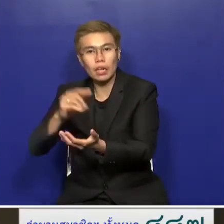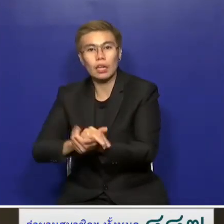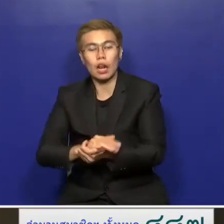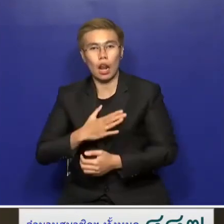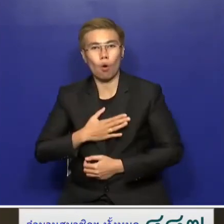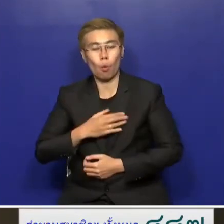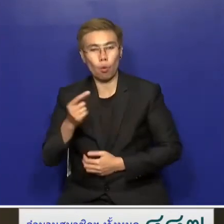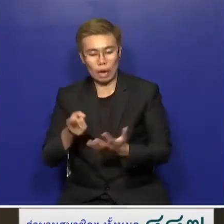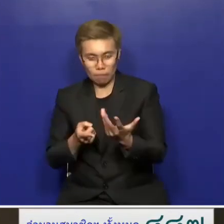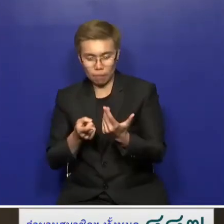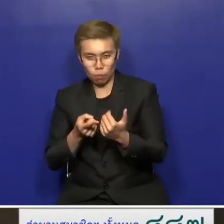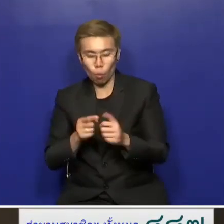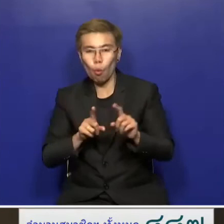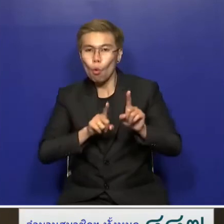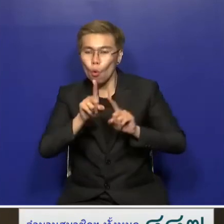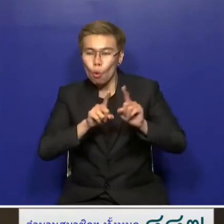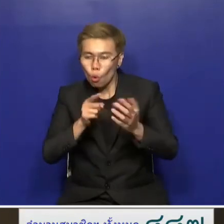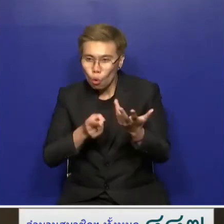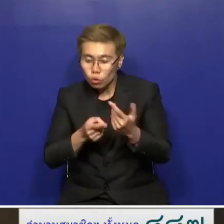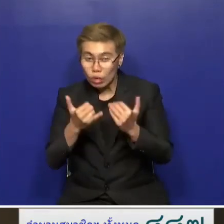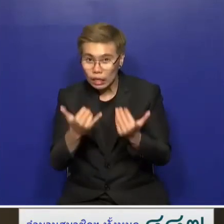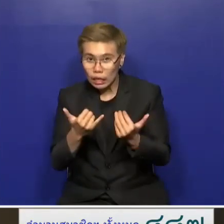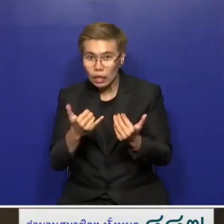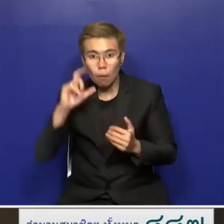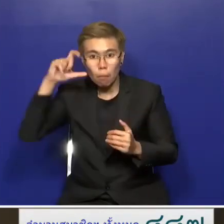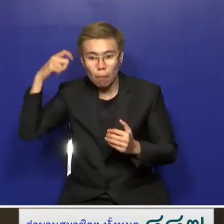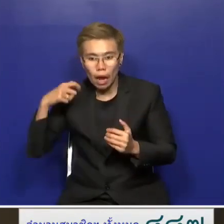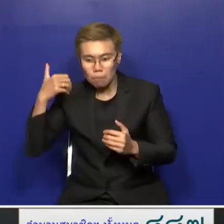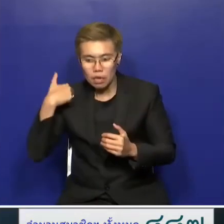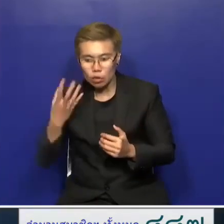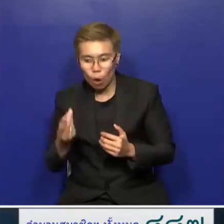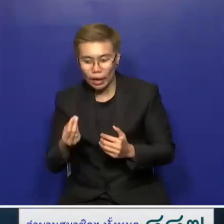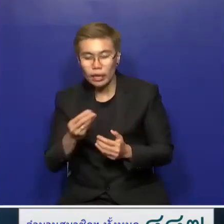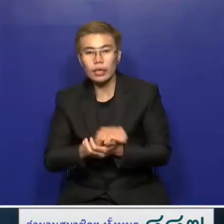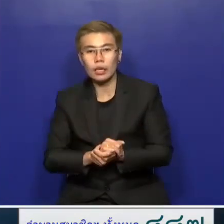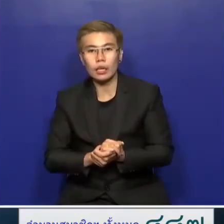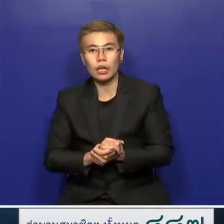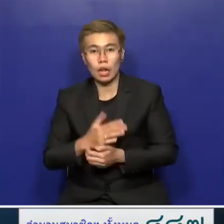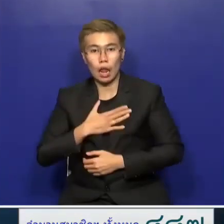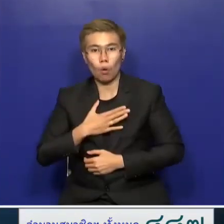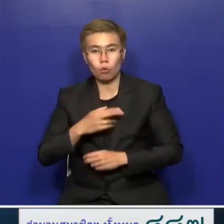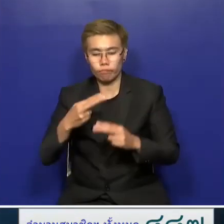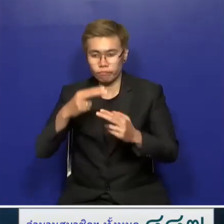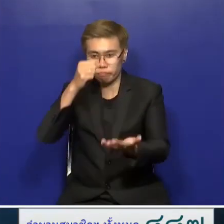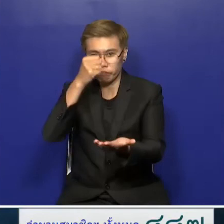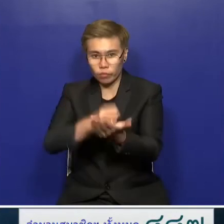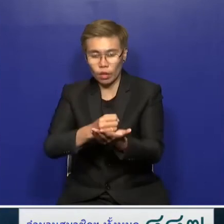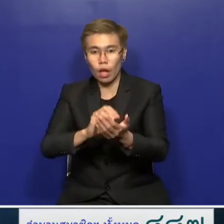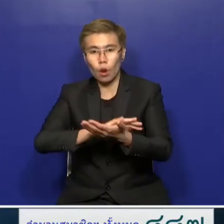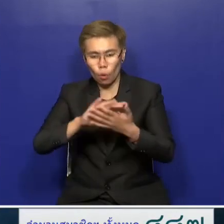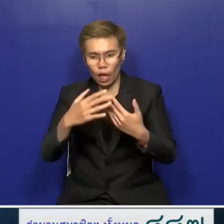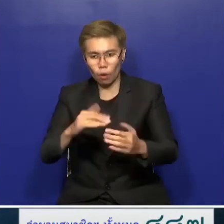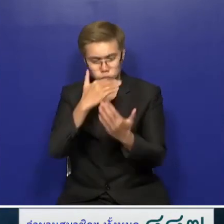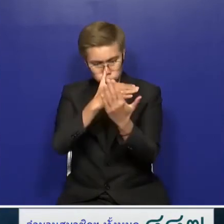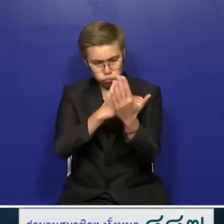appetเลยวาใประเทศตอนนี้มัมรakteงานต่างดาอยู่เทาไ่หลงจากที่เราโลงทะเบีรแล้วเราเก็บ